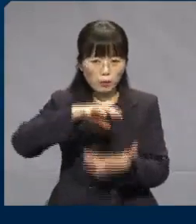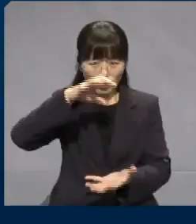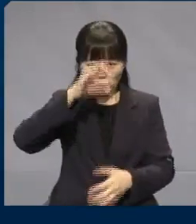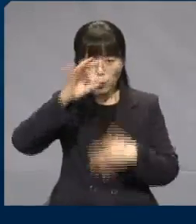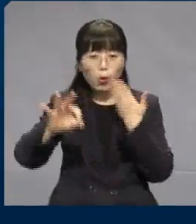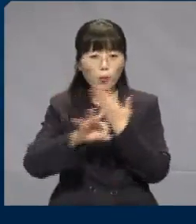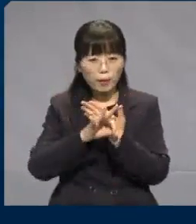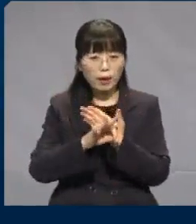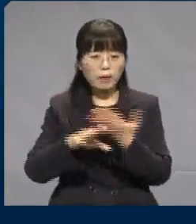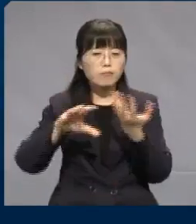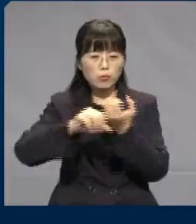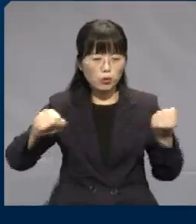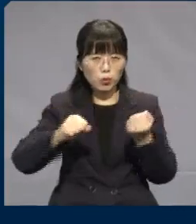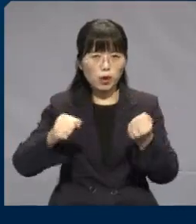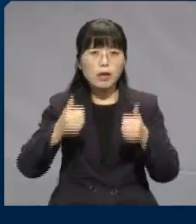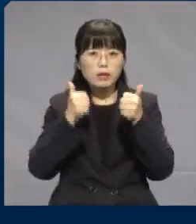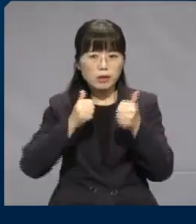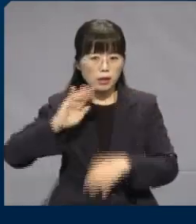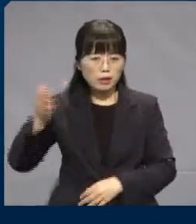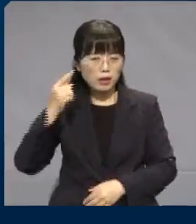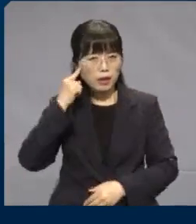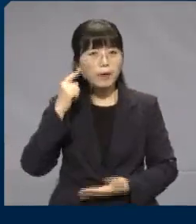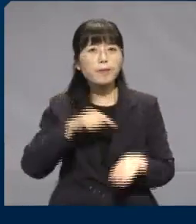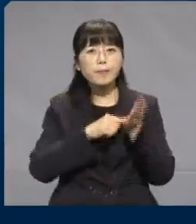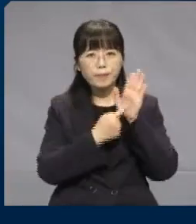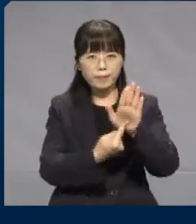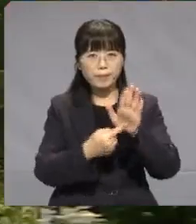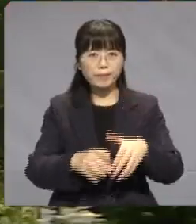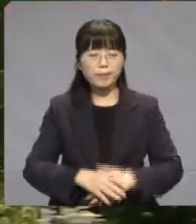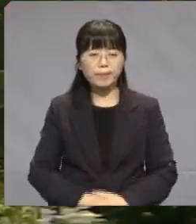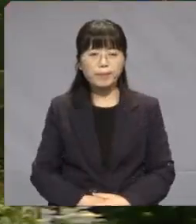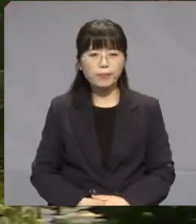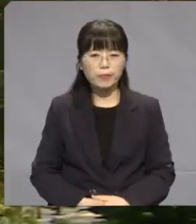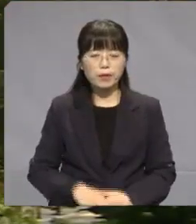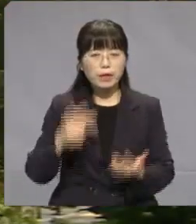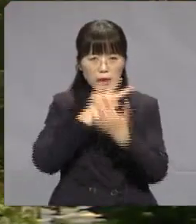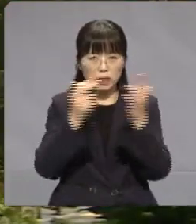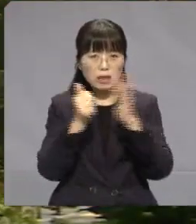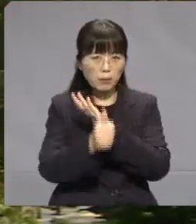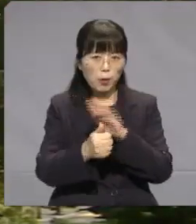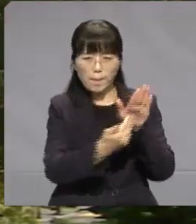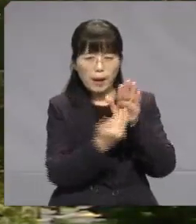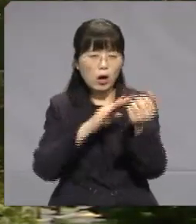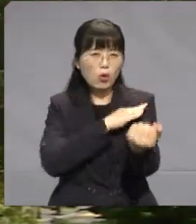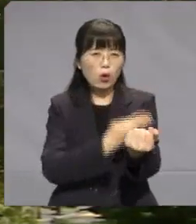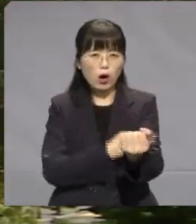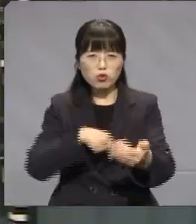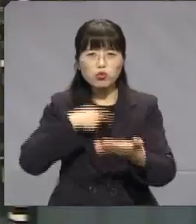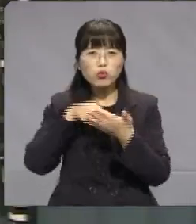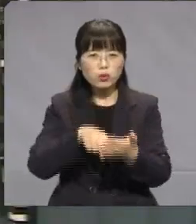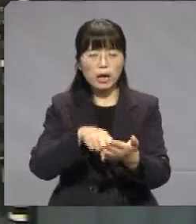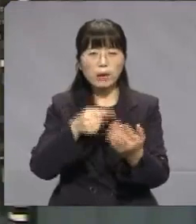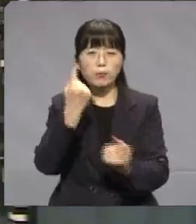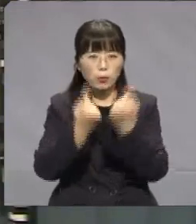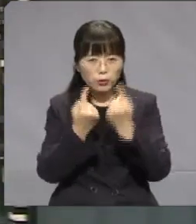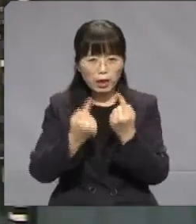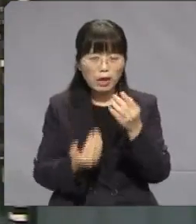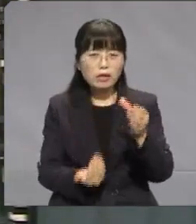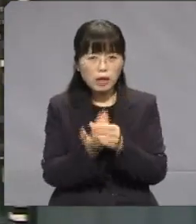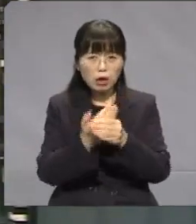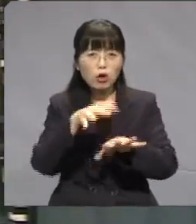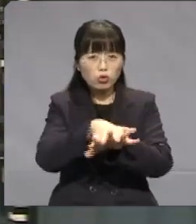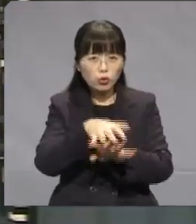고려하면 분리에 심리에도 된다고 밝혔습니다 이대표 측의 방어권 보장 주장보다 사건 구조가